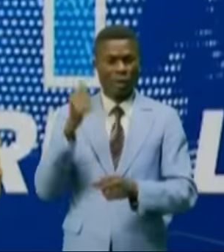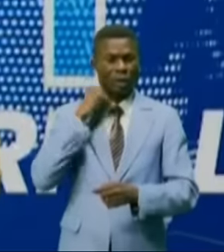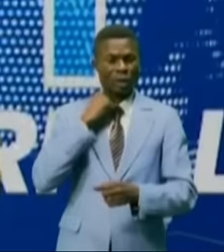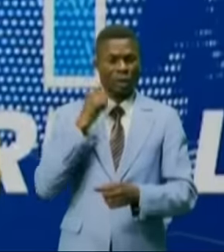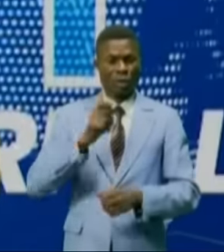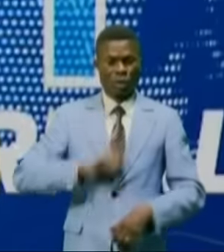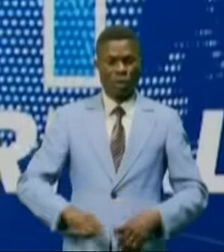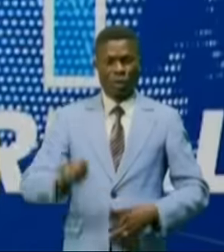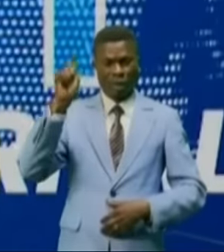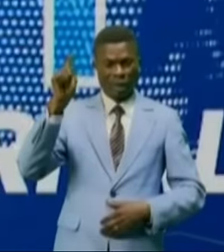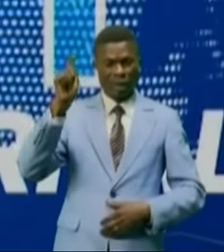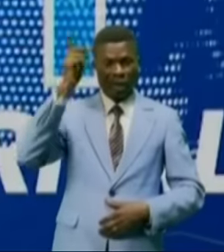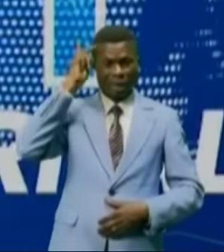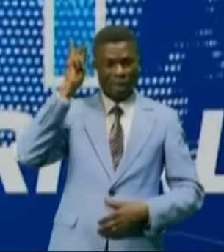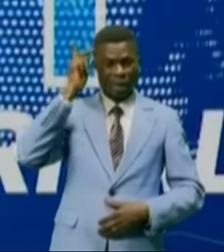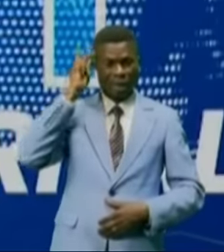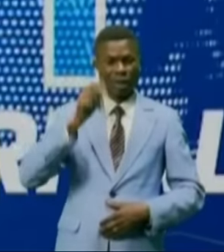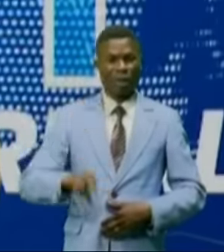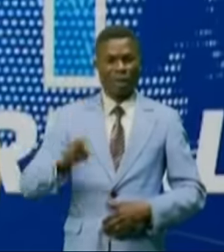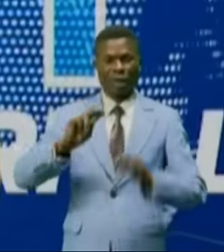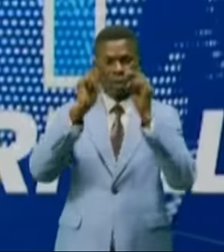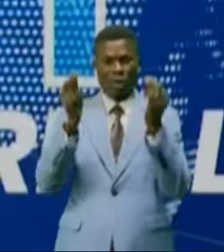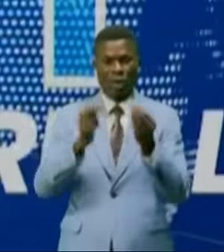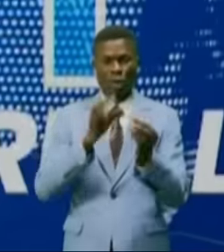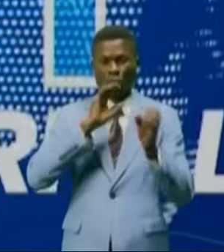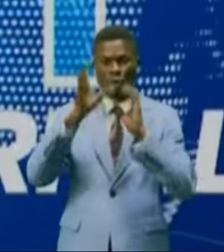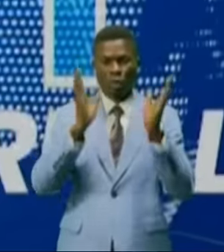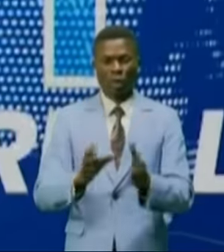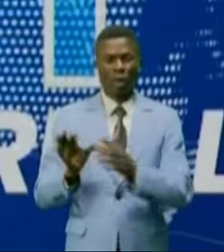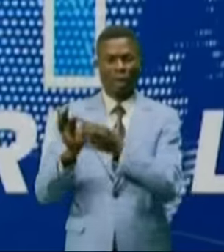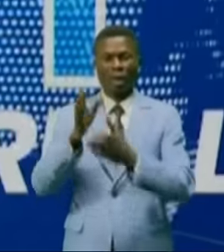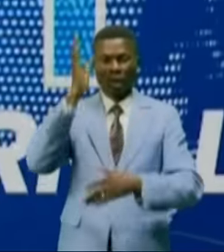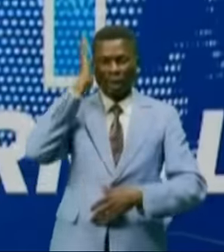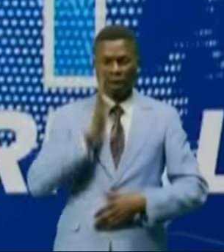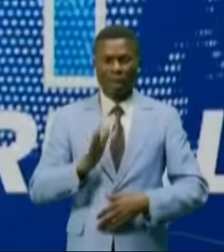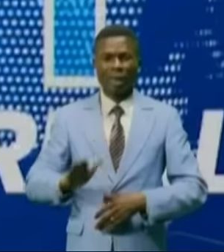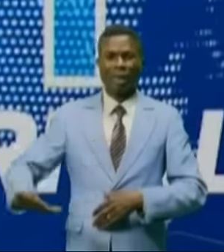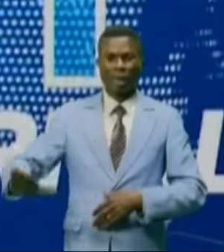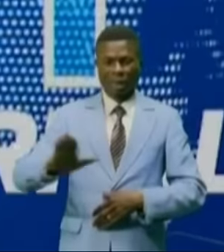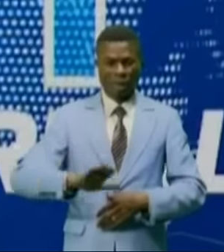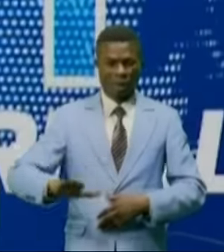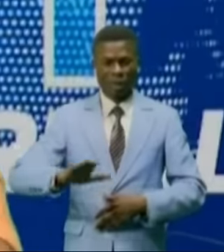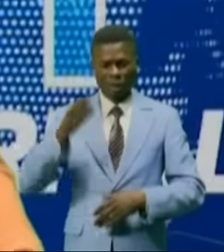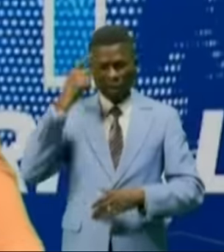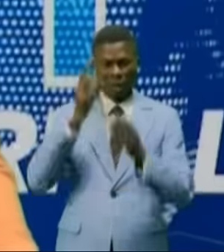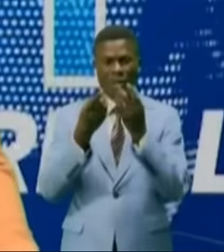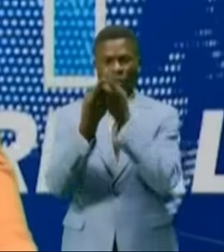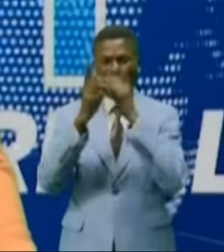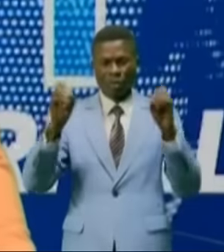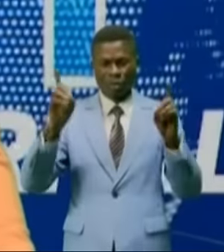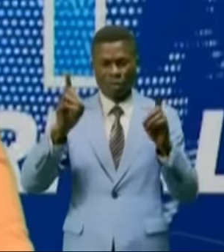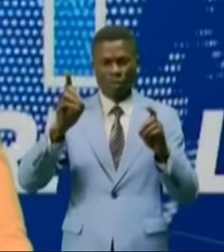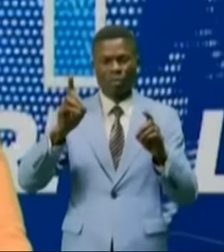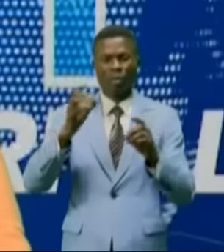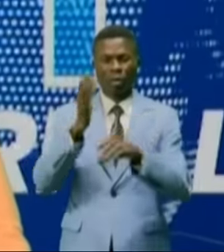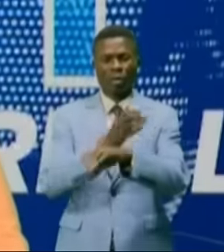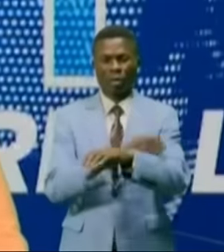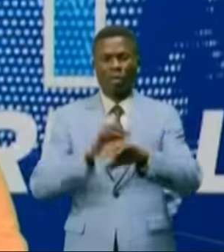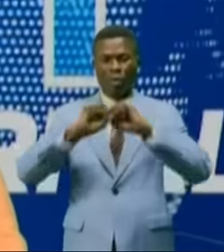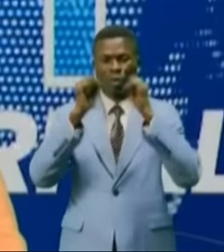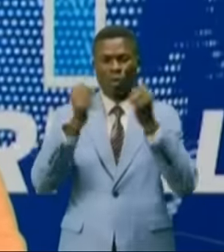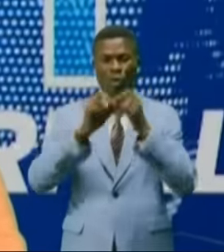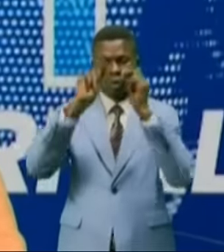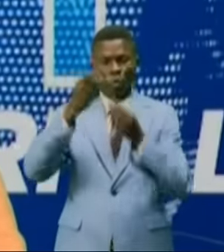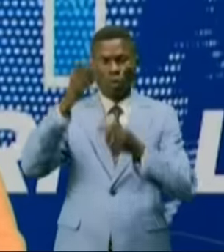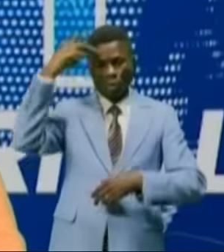Étienne Tshisekedi wa Mulumba de la délégation de communicateurs de l'Union sacrée, et plutôt de l'Union pour la démocratie et les progrès sociaux, parti